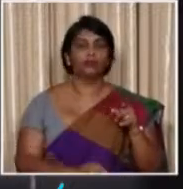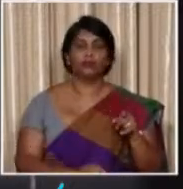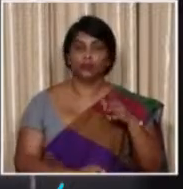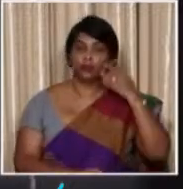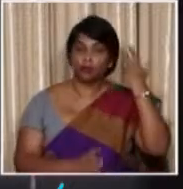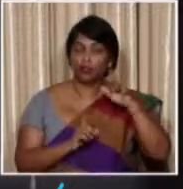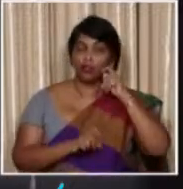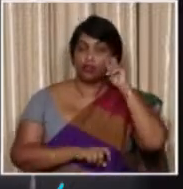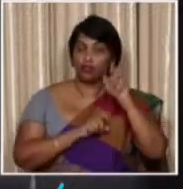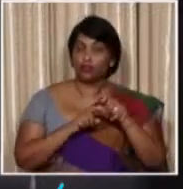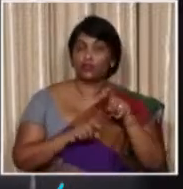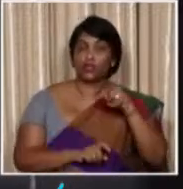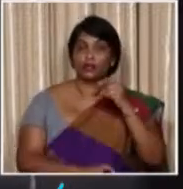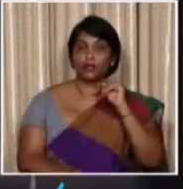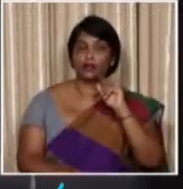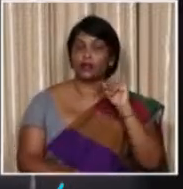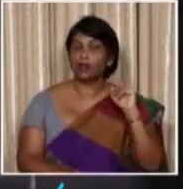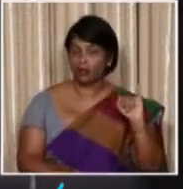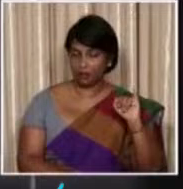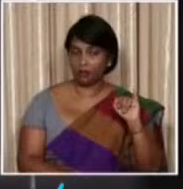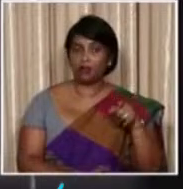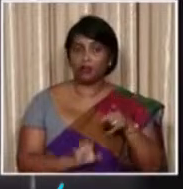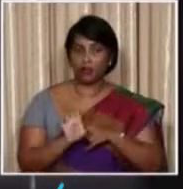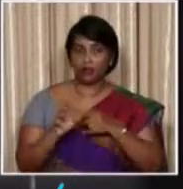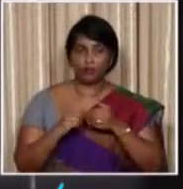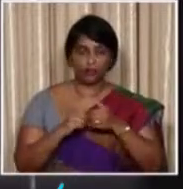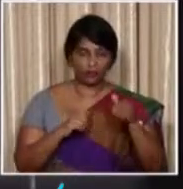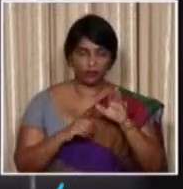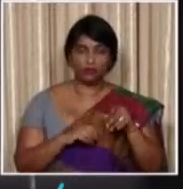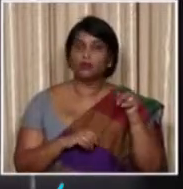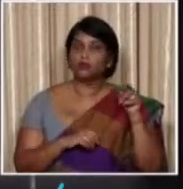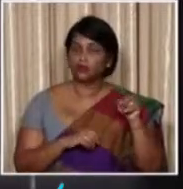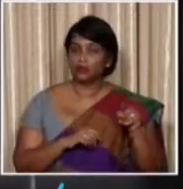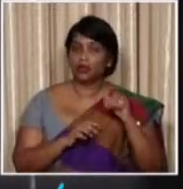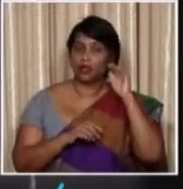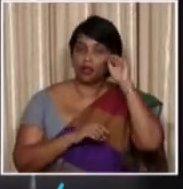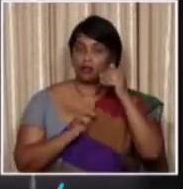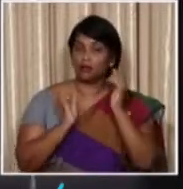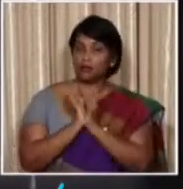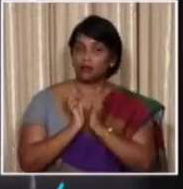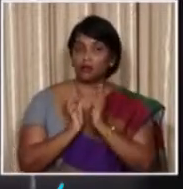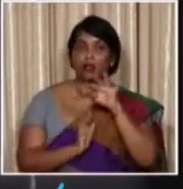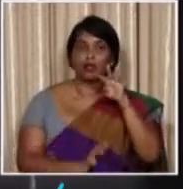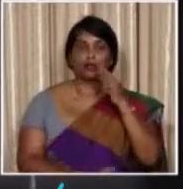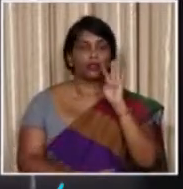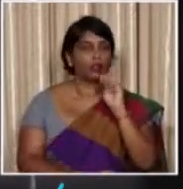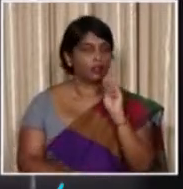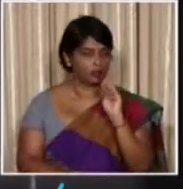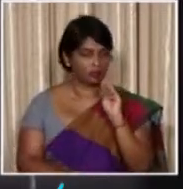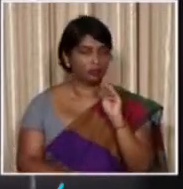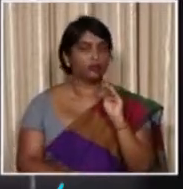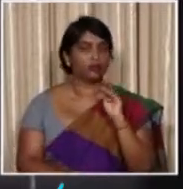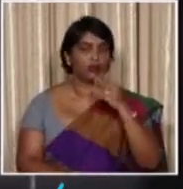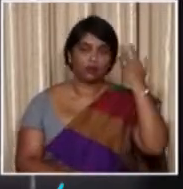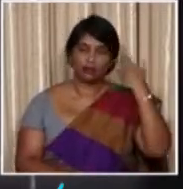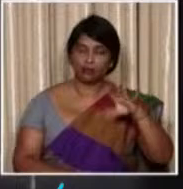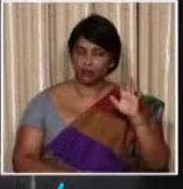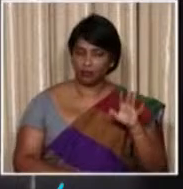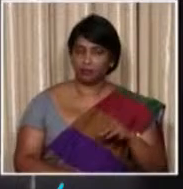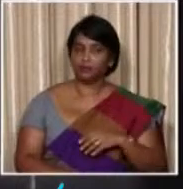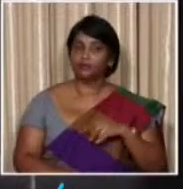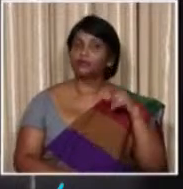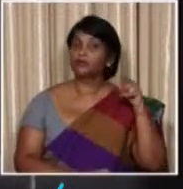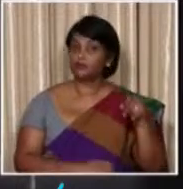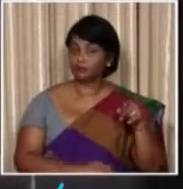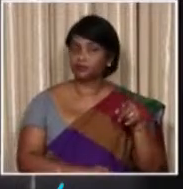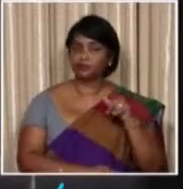යන මිනිස්සු සංඛ්‍යාව 166ක් වෙලා තියෙනවා මේ අවුරුද්ද මේ වෙනකොට වනාලින් මේ වෙනකොට 440ක් මිය ගිහිල්ලා තියෙනවා එතකොට